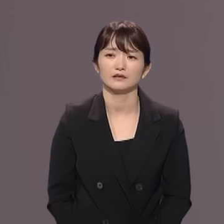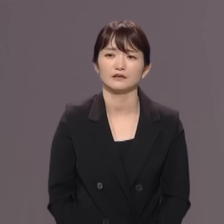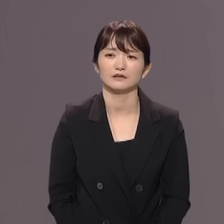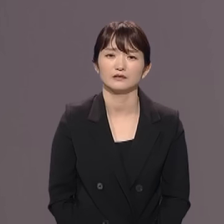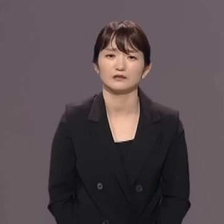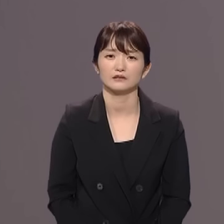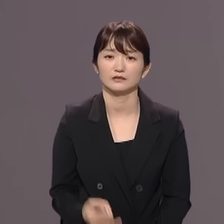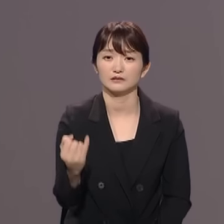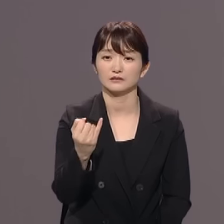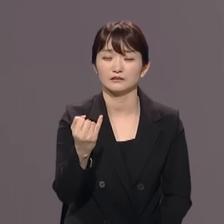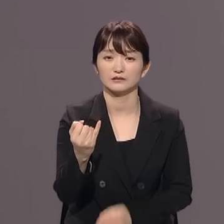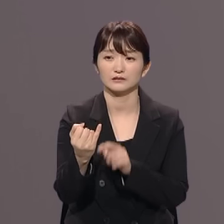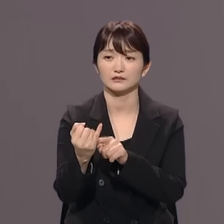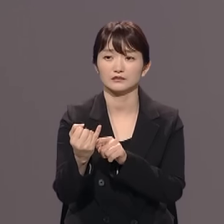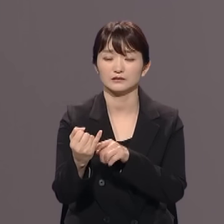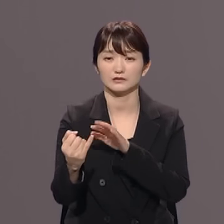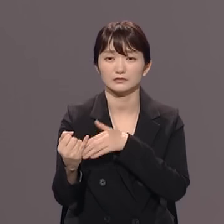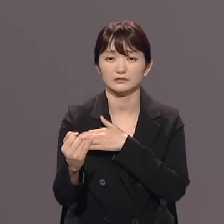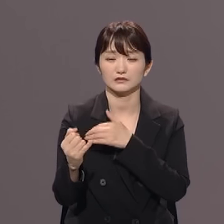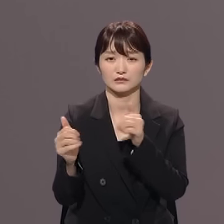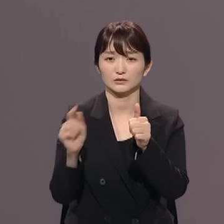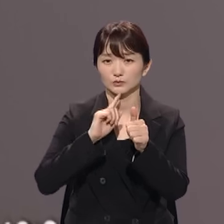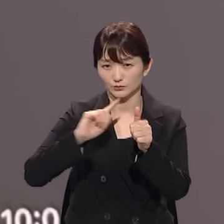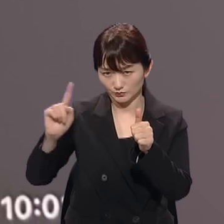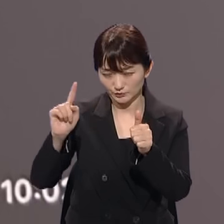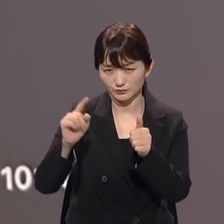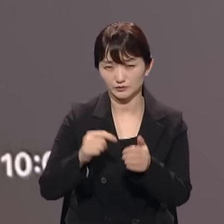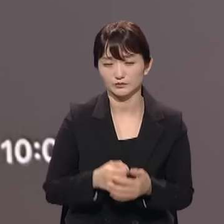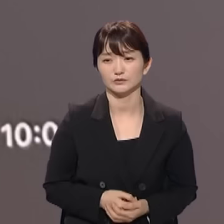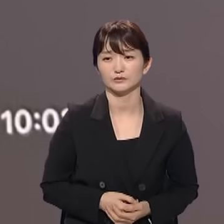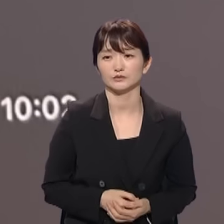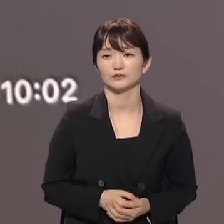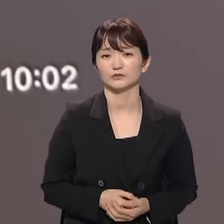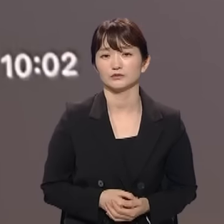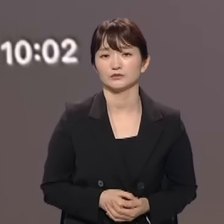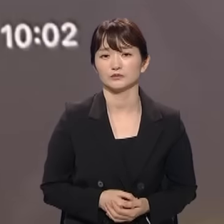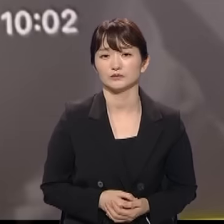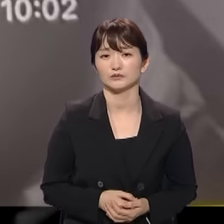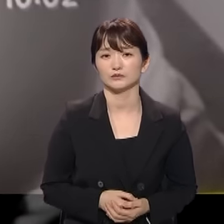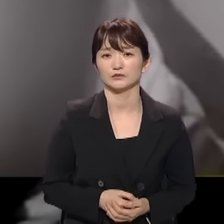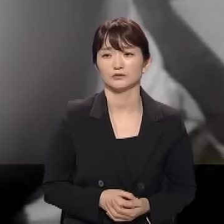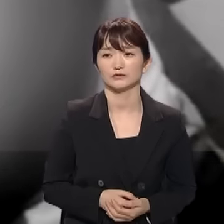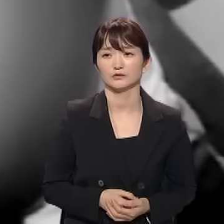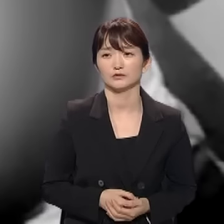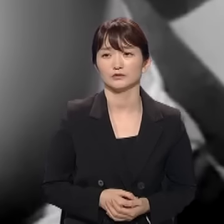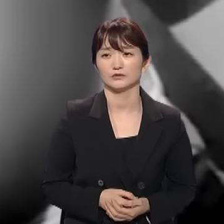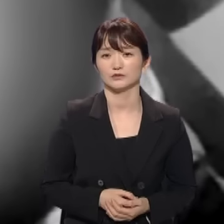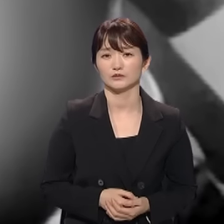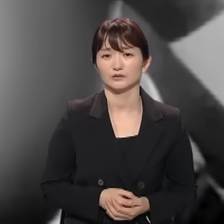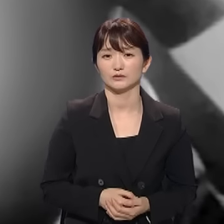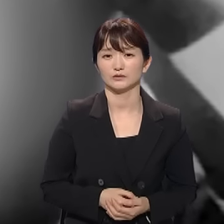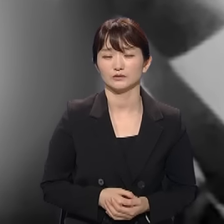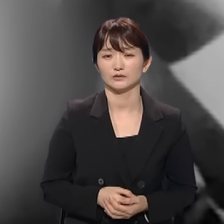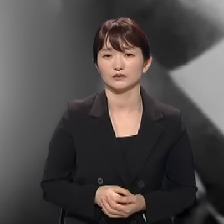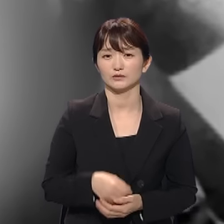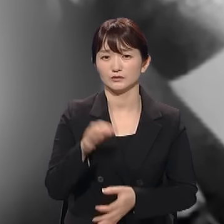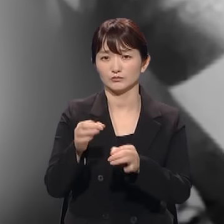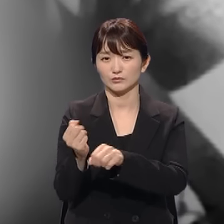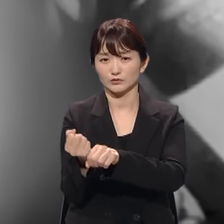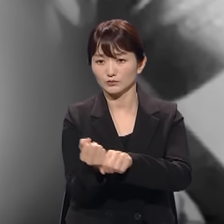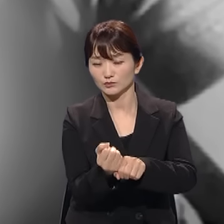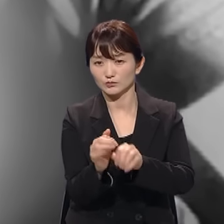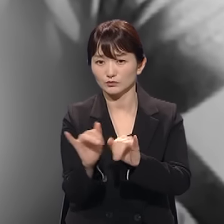프로골퍼 이 여성에 대해서 이제 상간자 소송을 내신 거고 이게 본인이 이제 프로골퍼가 어리다는 이유로 너무 가볍게